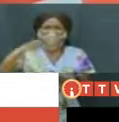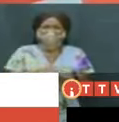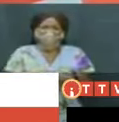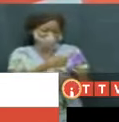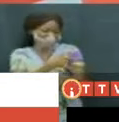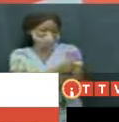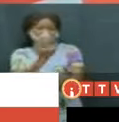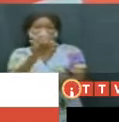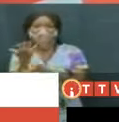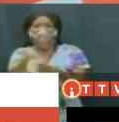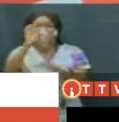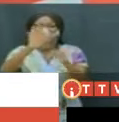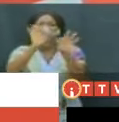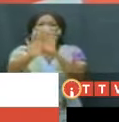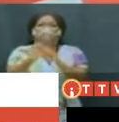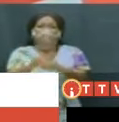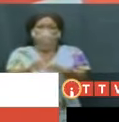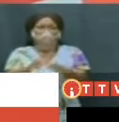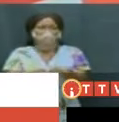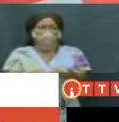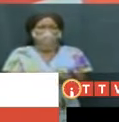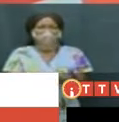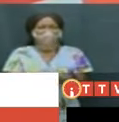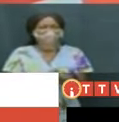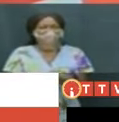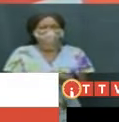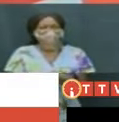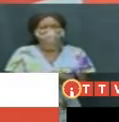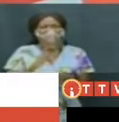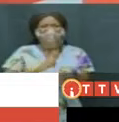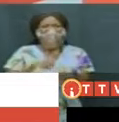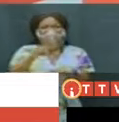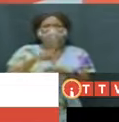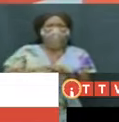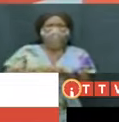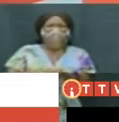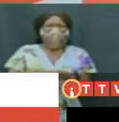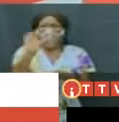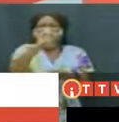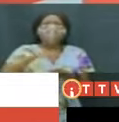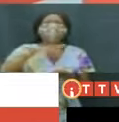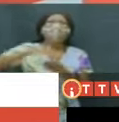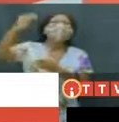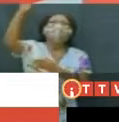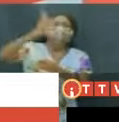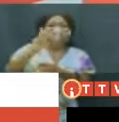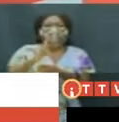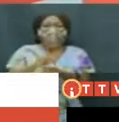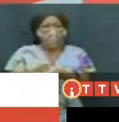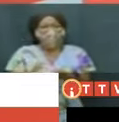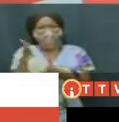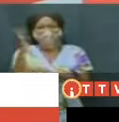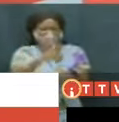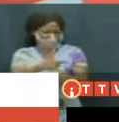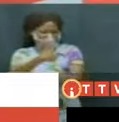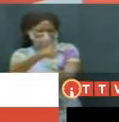kachipyera amachita kuotcha kenawe kubaya pamene pakalekale teknoloji yabwino isinabwere kubaya ndithu pamene pa katemera wosiyanasiyana nthawi